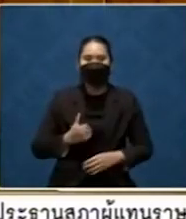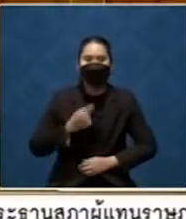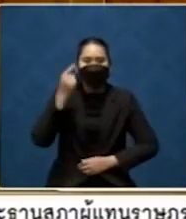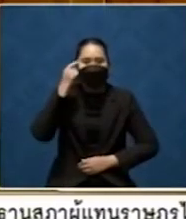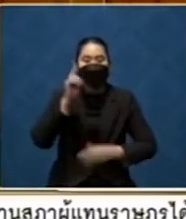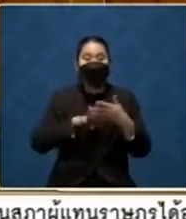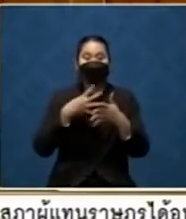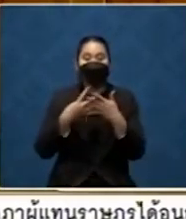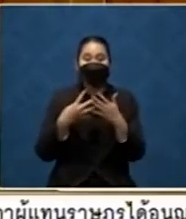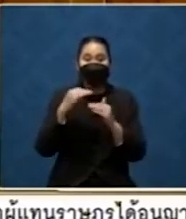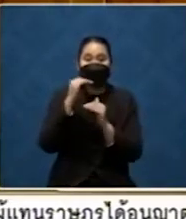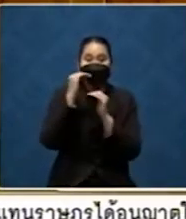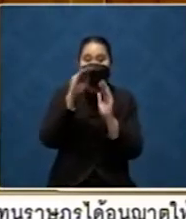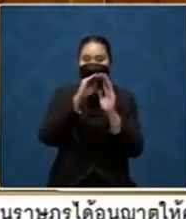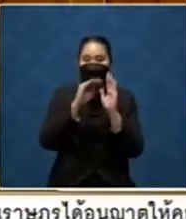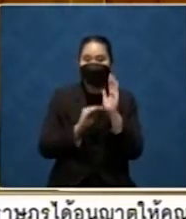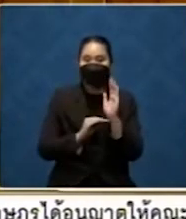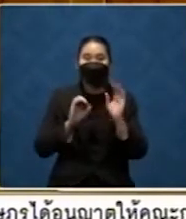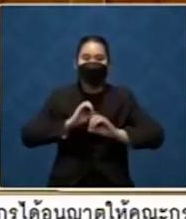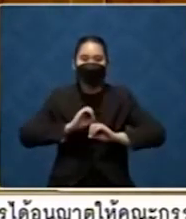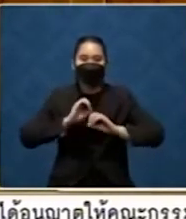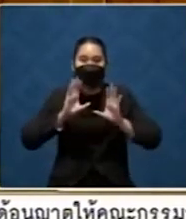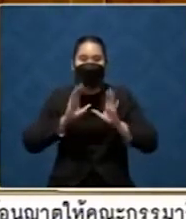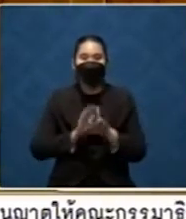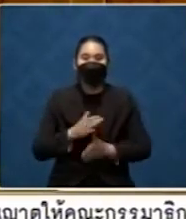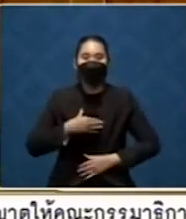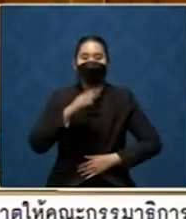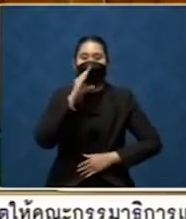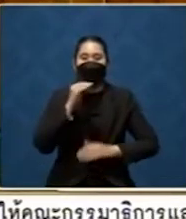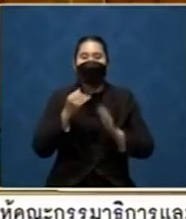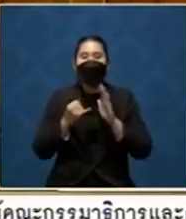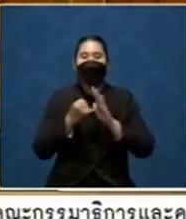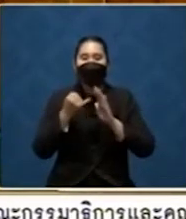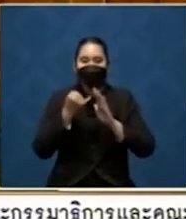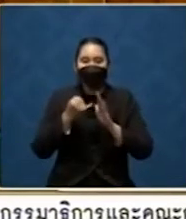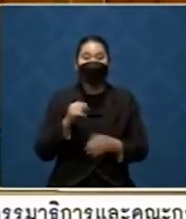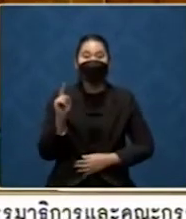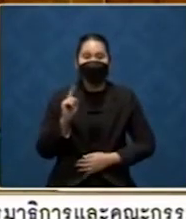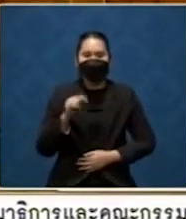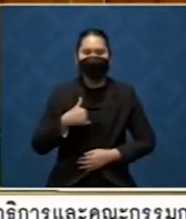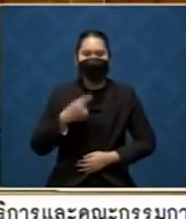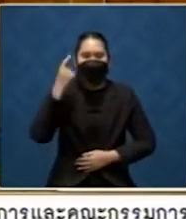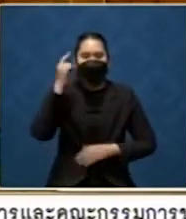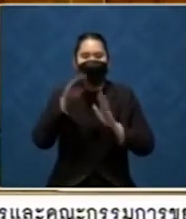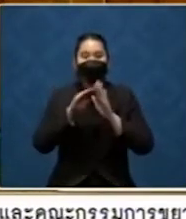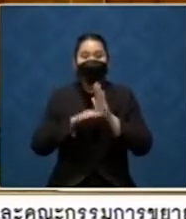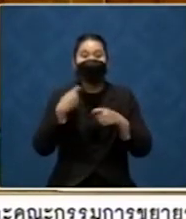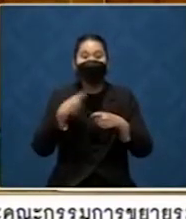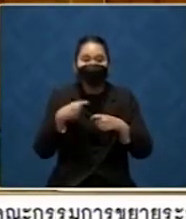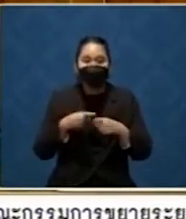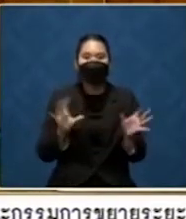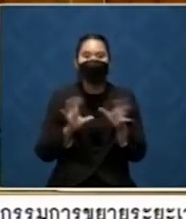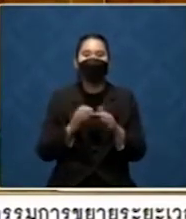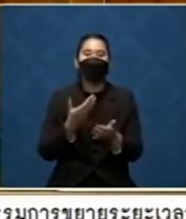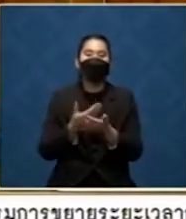านี้หรือให้มันพูดง่ายนะครับให้มันยากกว่านี้นะครับเช่นการลงทุนอาจ